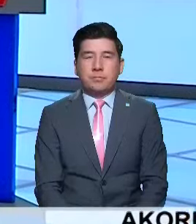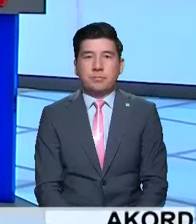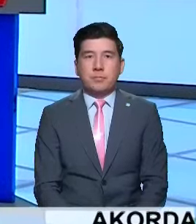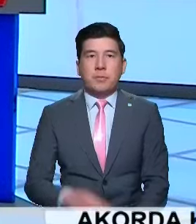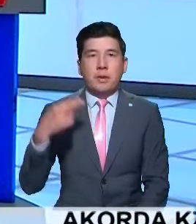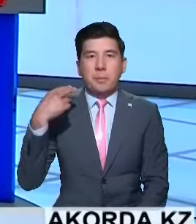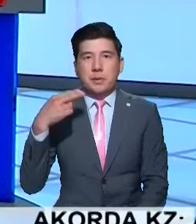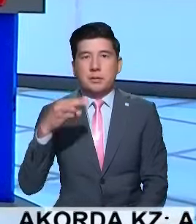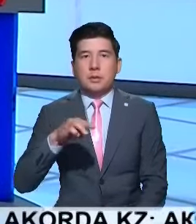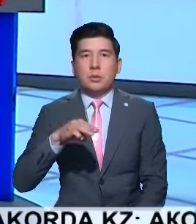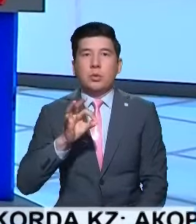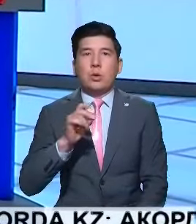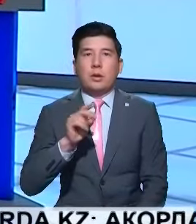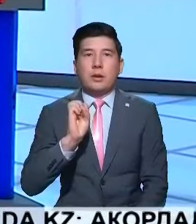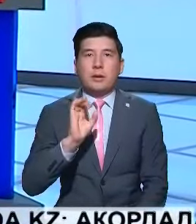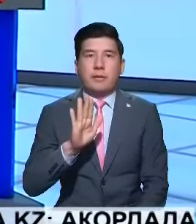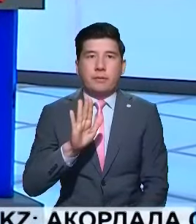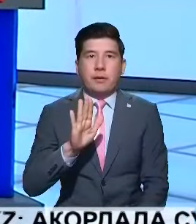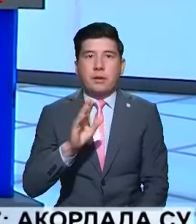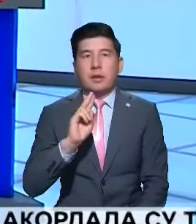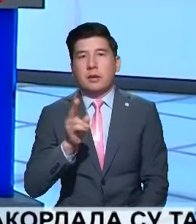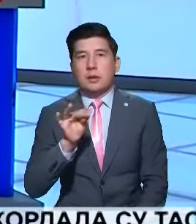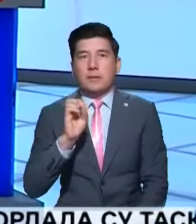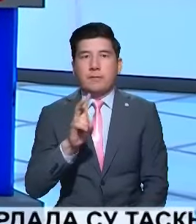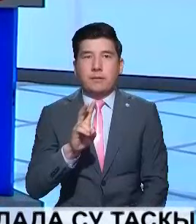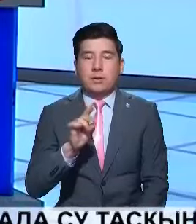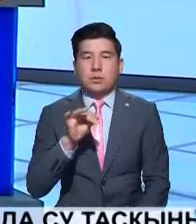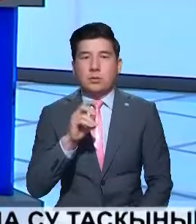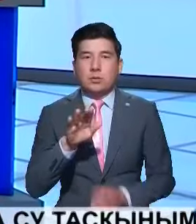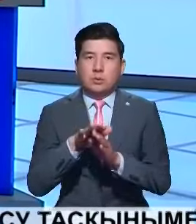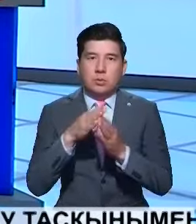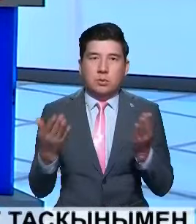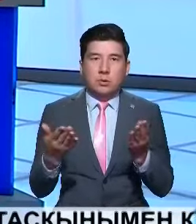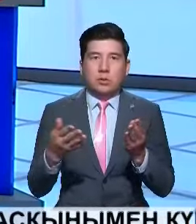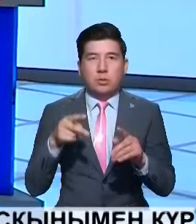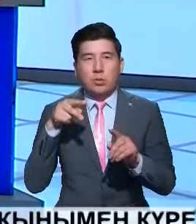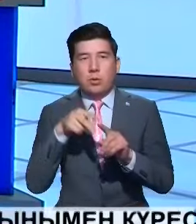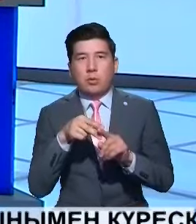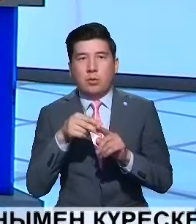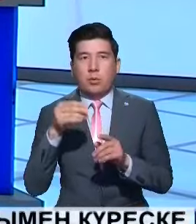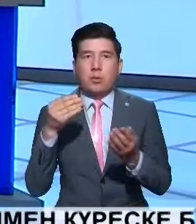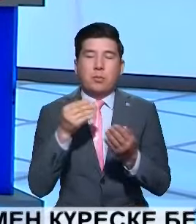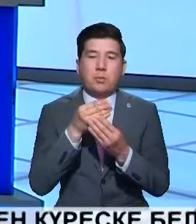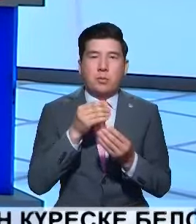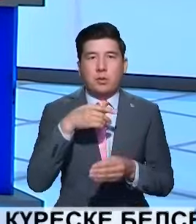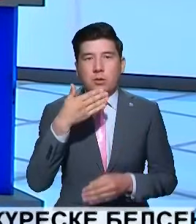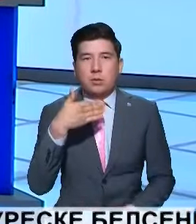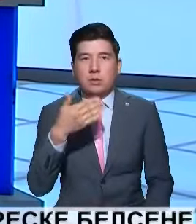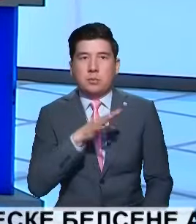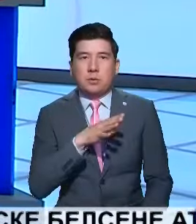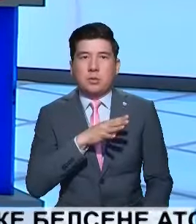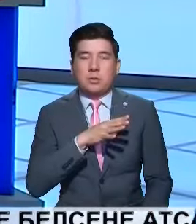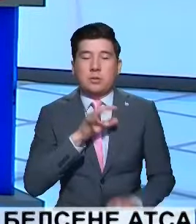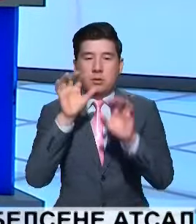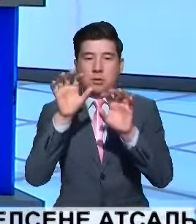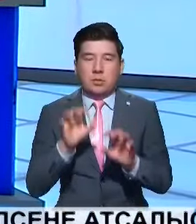Мемлекет басшысы Қасым Жомарт Тоқаев Киевте Қазақстан журналистіне жасалған қастандық әрекетке қатысты пікір білдірді. Ол бұл мәселені тиісті